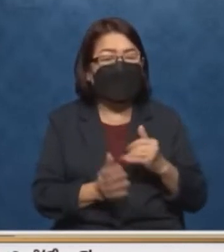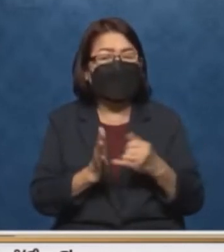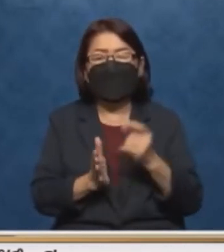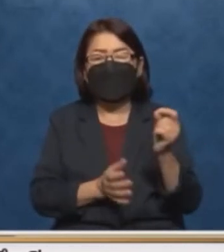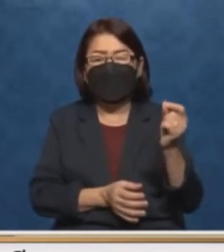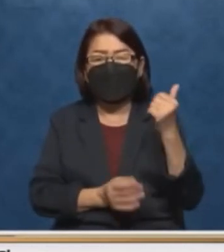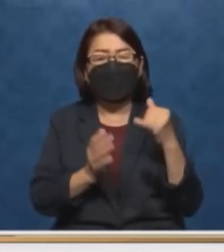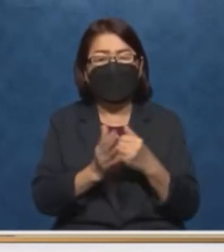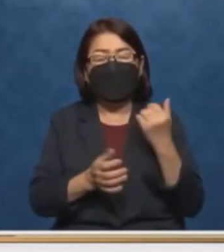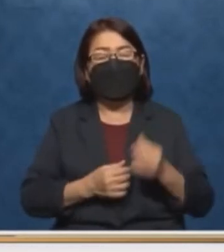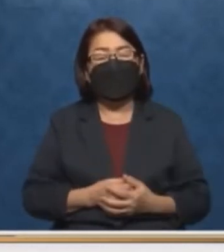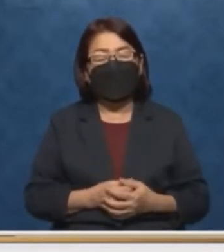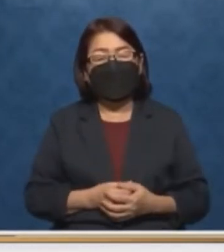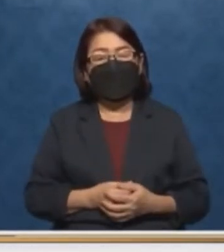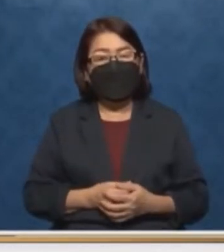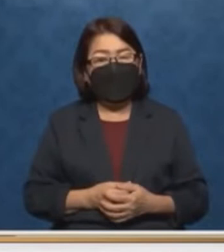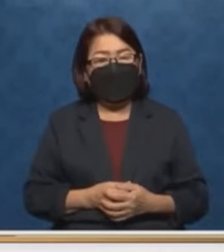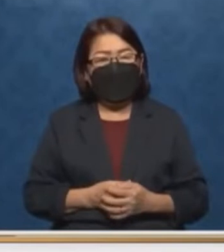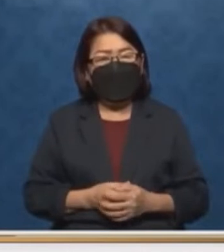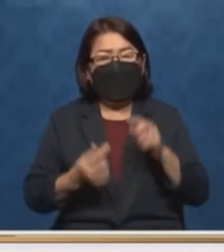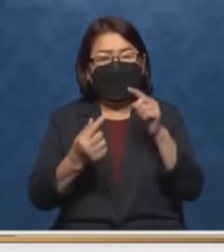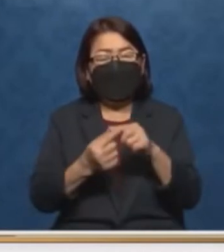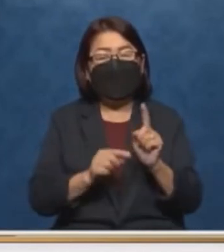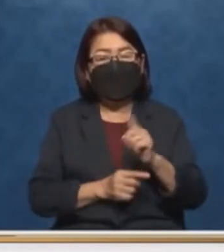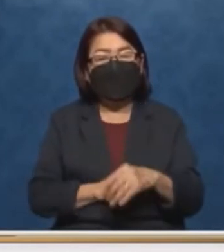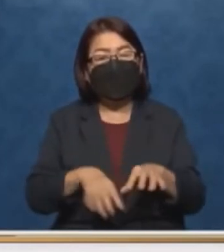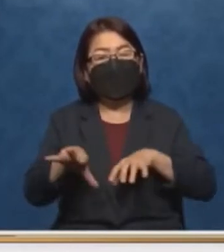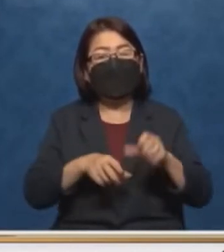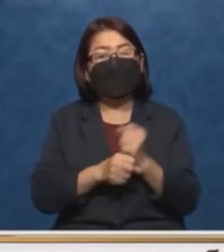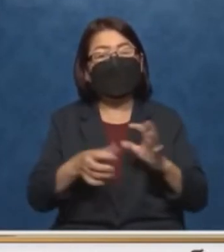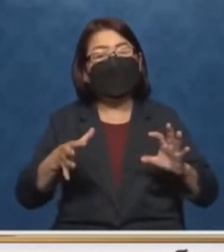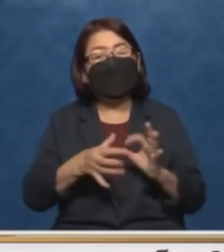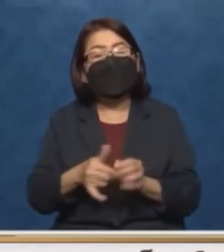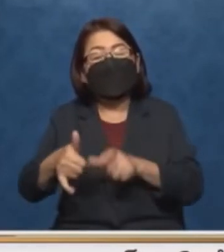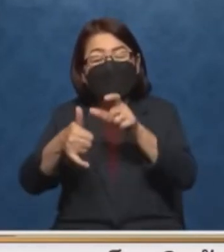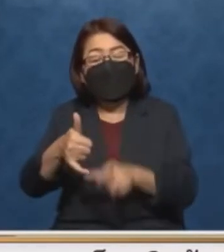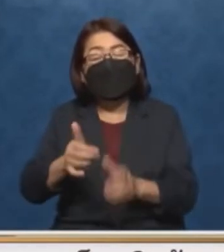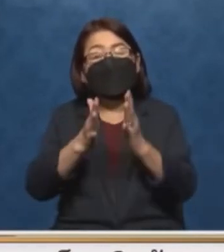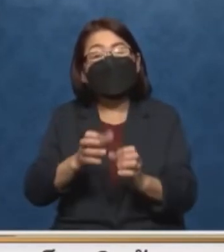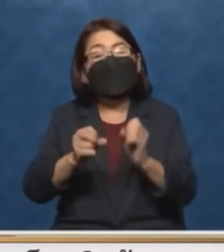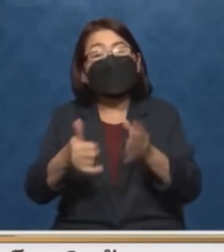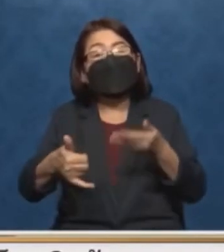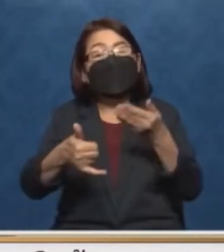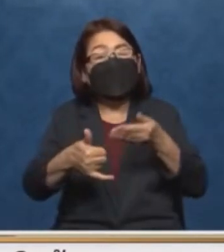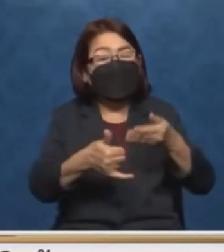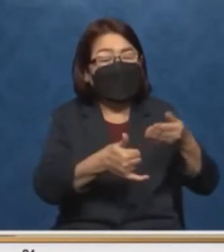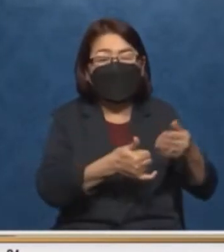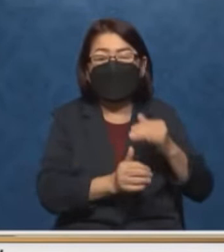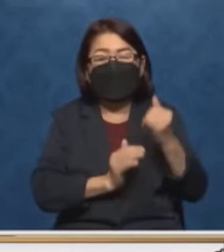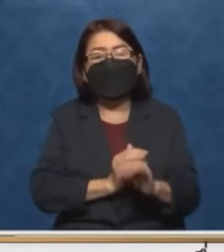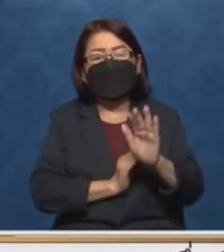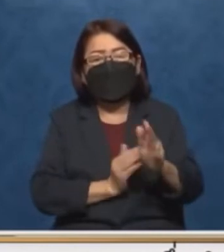เร็วและโดยเฉพาะอย่างยิ่งการบริหารงานบุคคลครับก็จบในเขตพื้นที่การศึกษาของตัวเอง